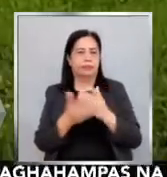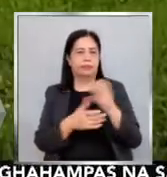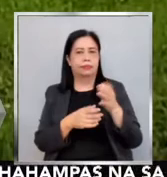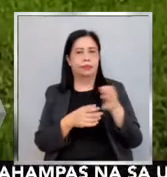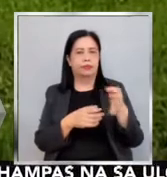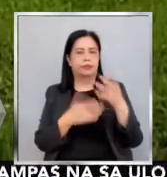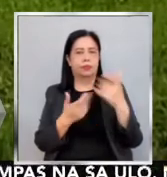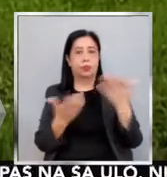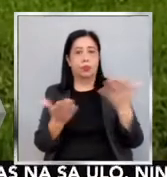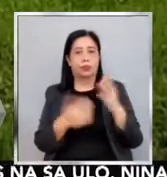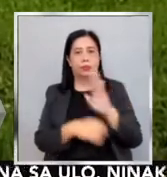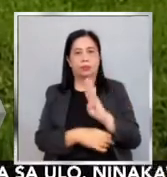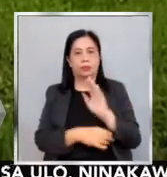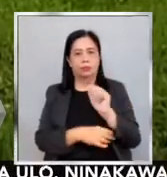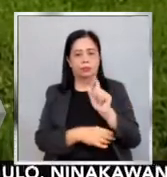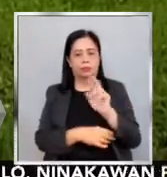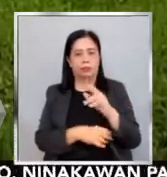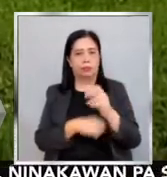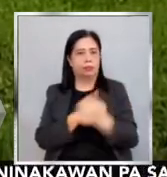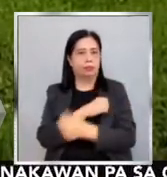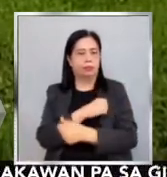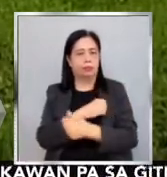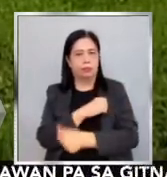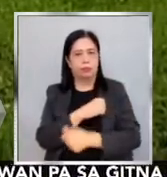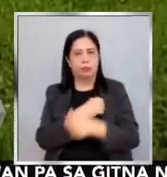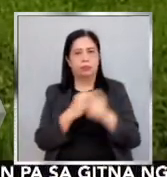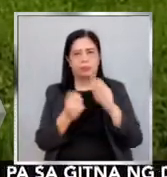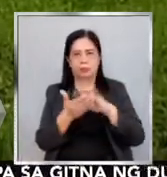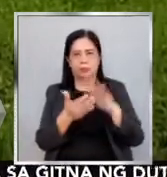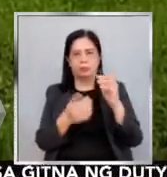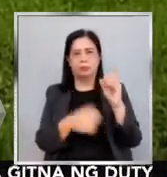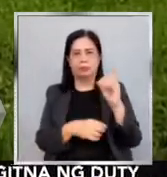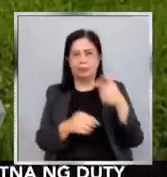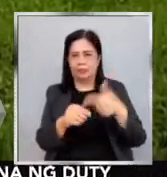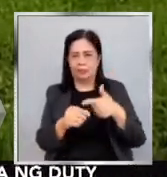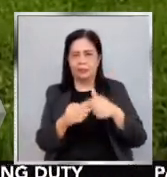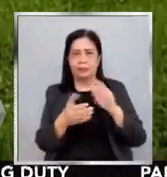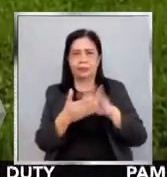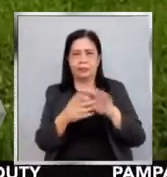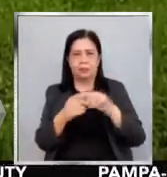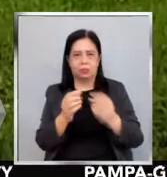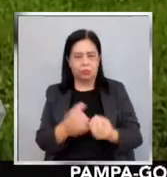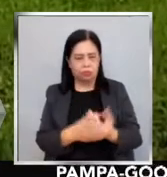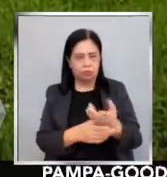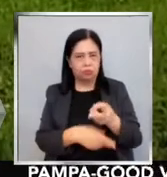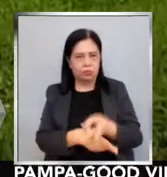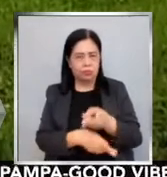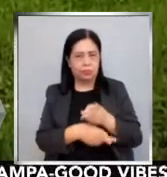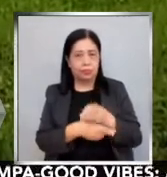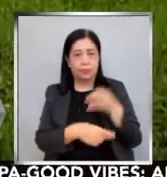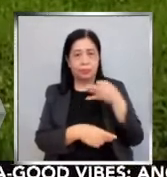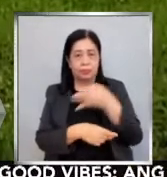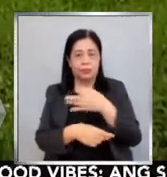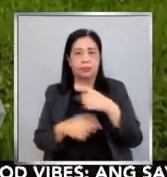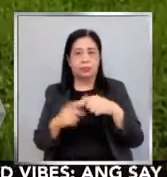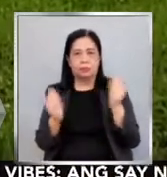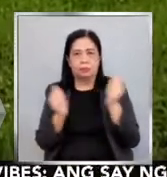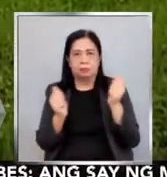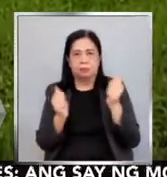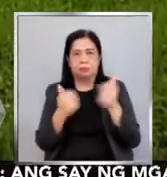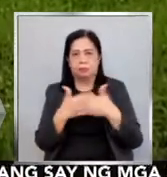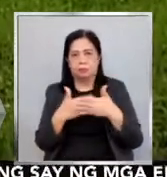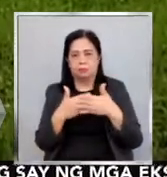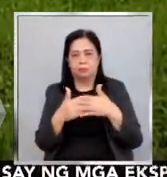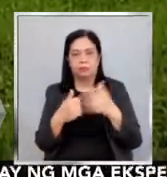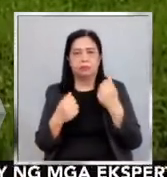Aurora. Bukod daw sa mahal na diesel, mahirap din daw magpalaki ng isda sa paparating na taglamig. Tinanaman muna